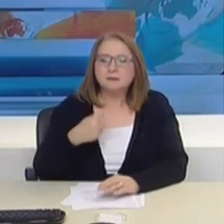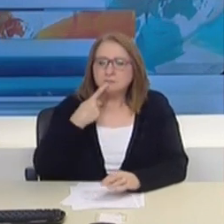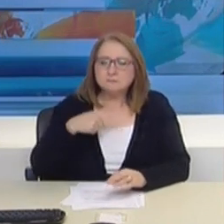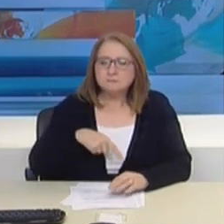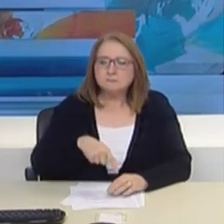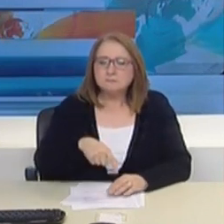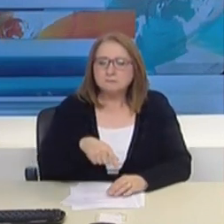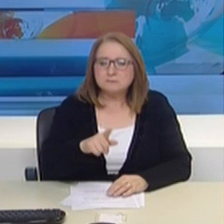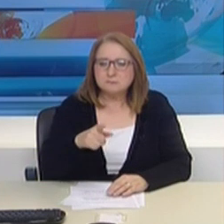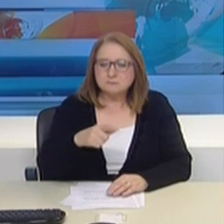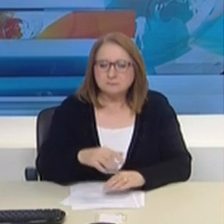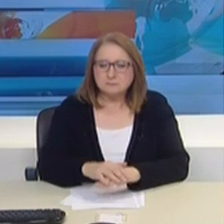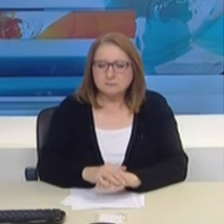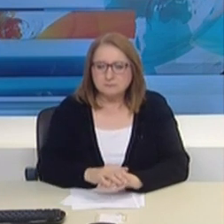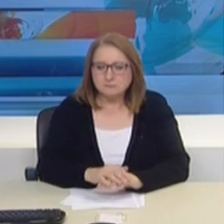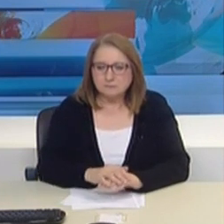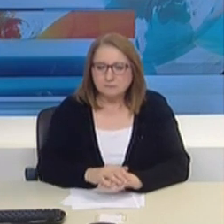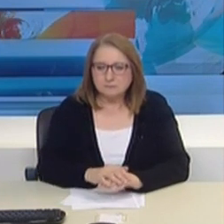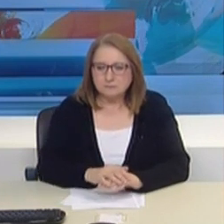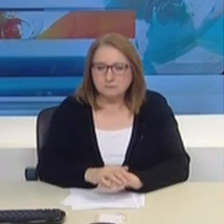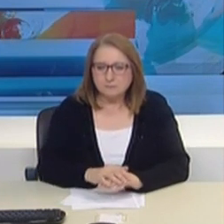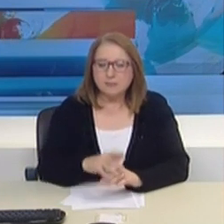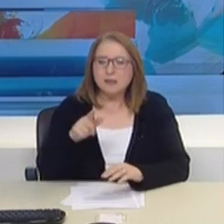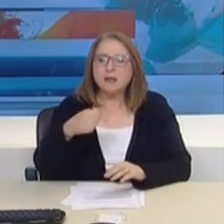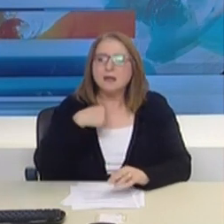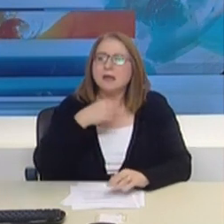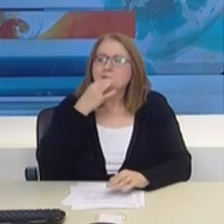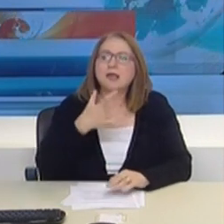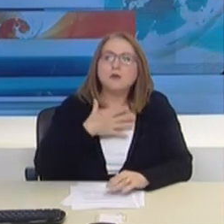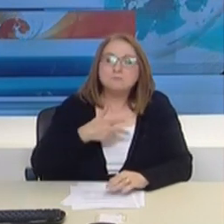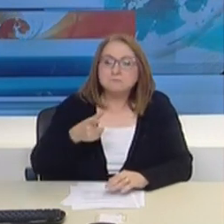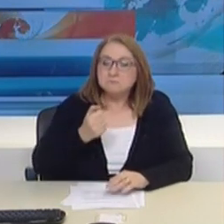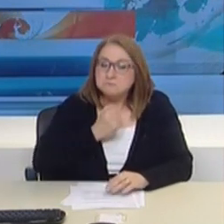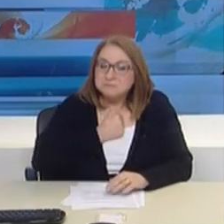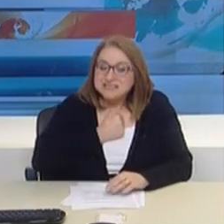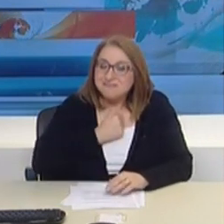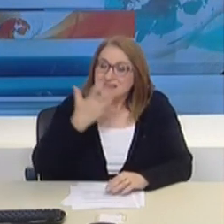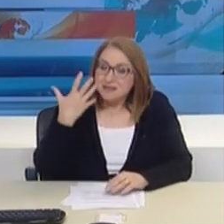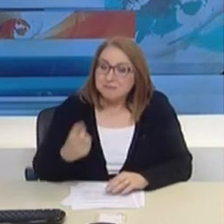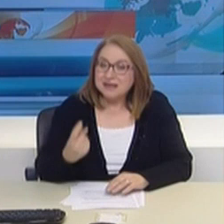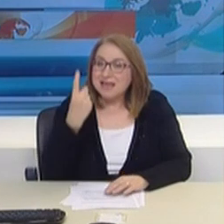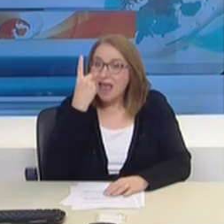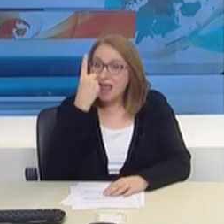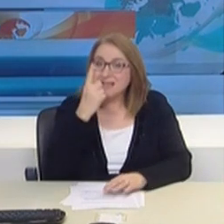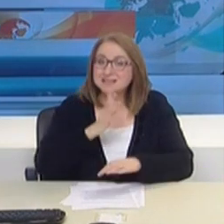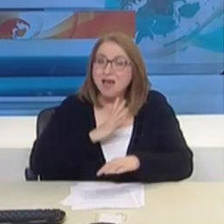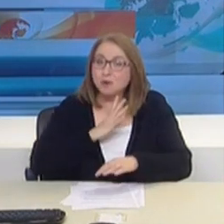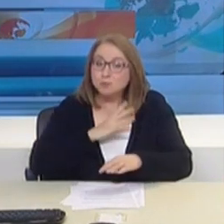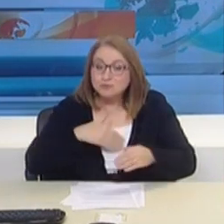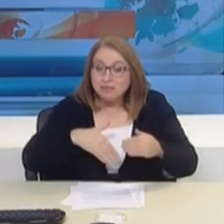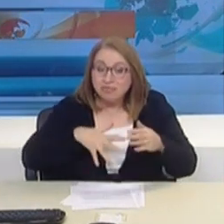το πρώτο εκστήριο συμπατριώτη μας, βαρέως νοσούντος που νοσηλεύτηκε σε ΜΕΘ, αλλά κατάφερε με τη βοήθεια των γιατρών του να ξεπεράσει τον